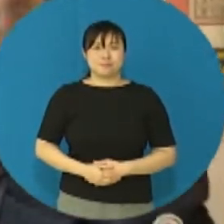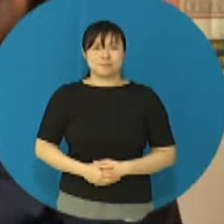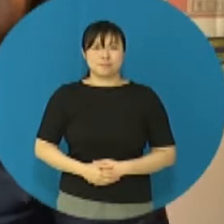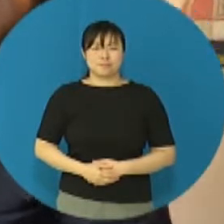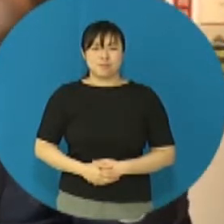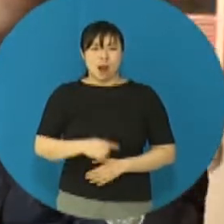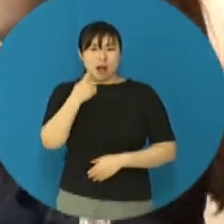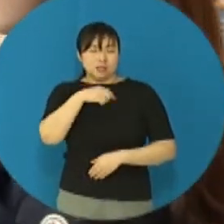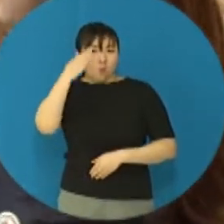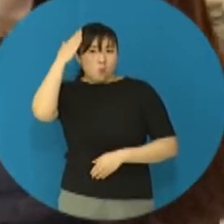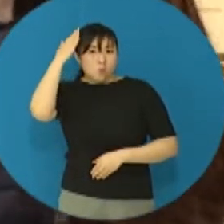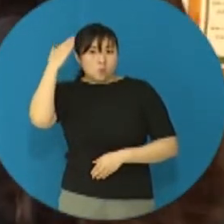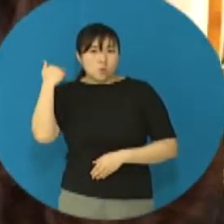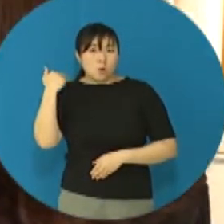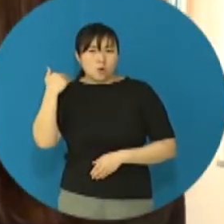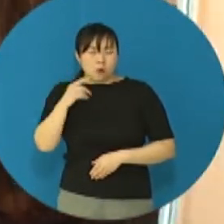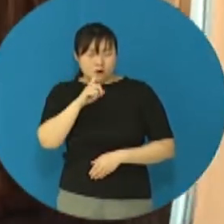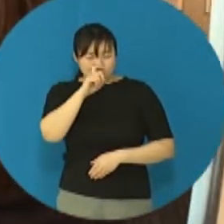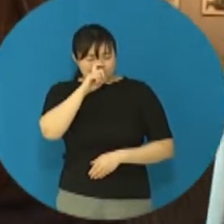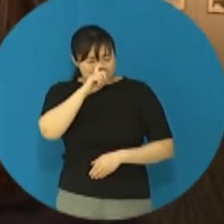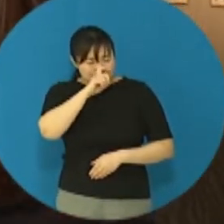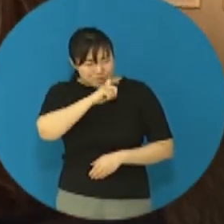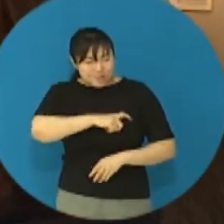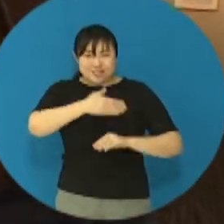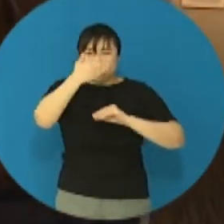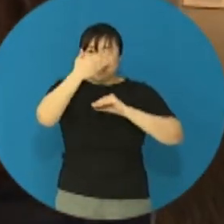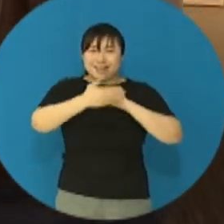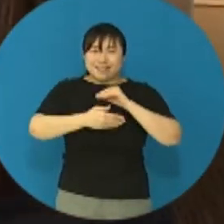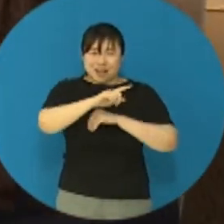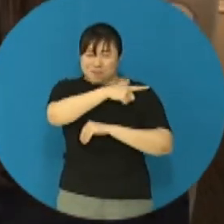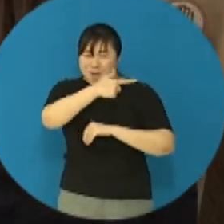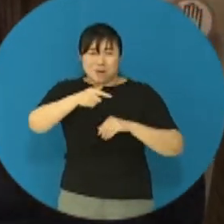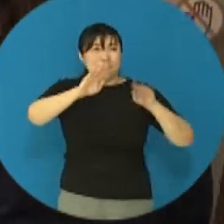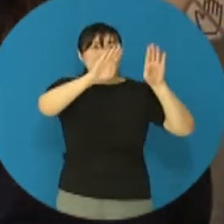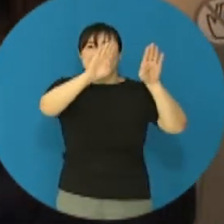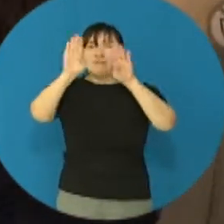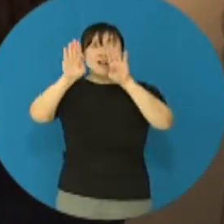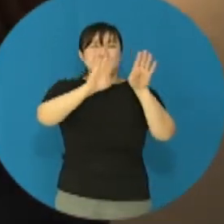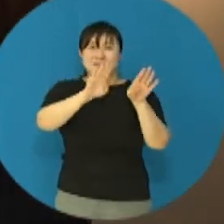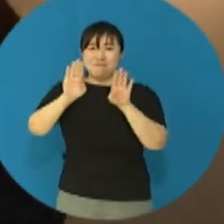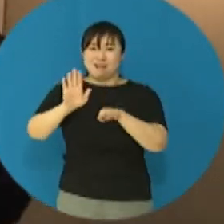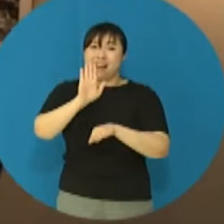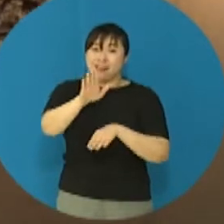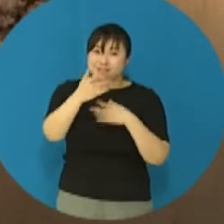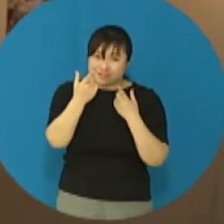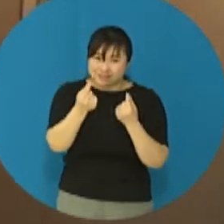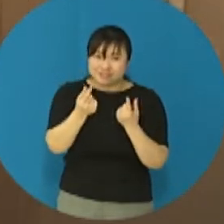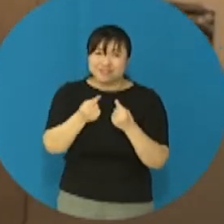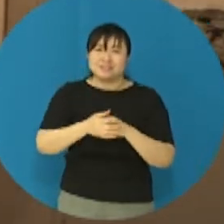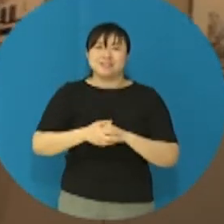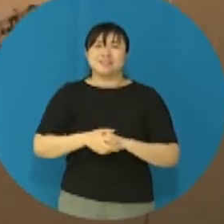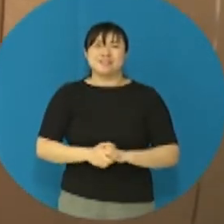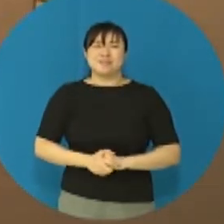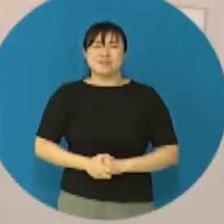白黒の古い写真がたくさん展示してありますよ。あ、